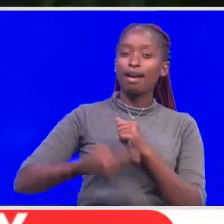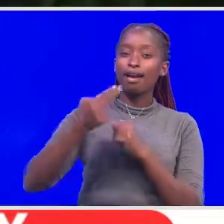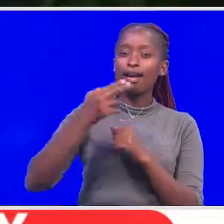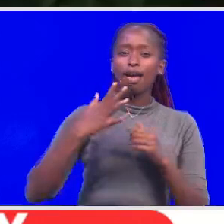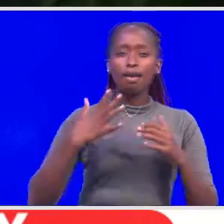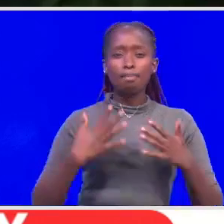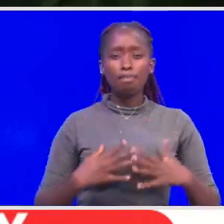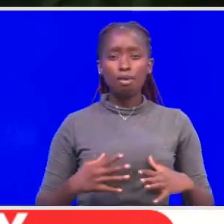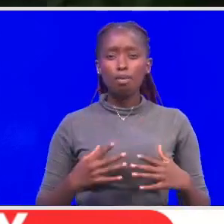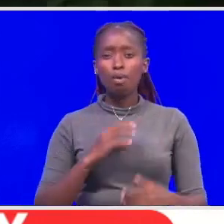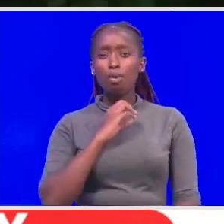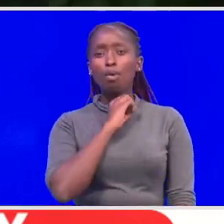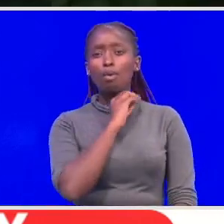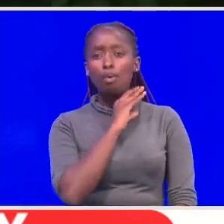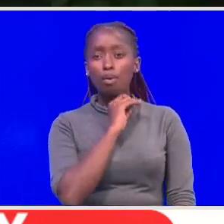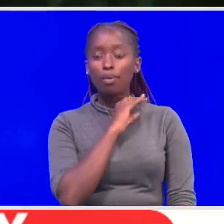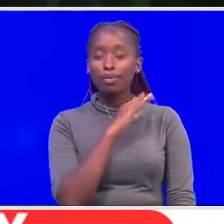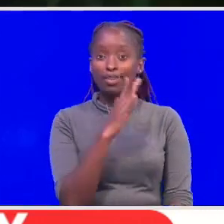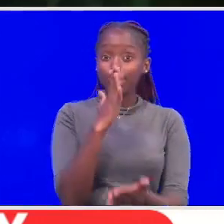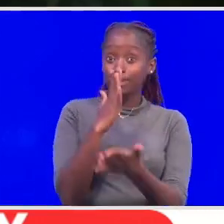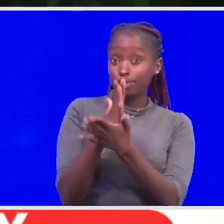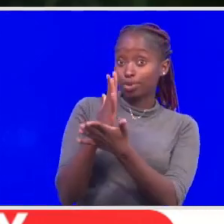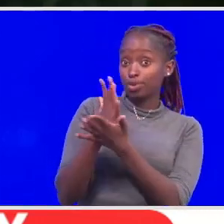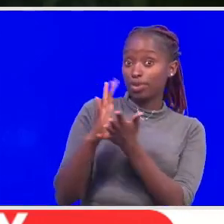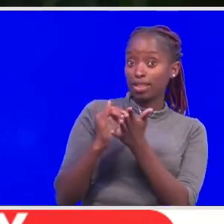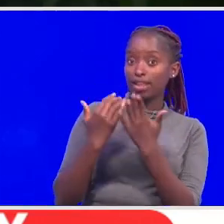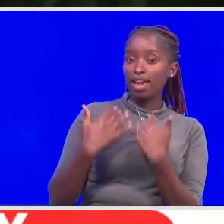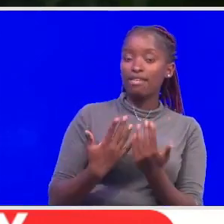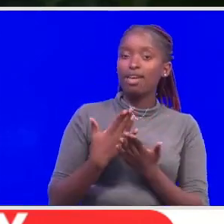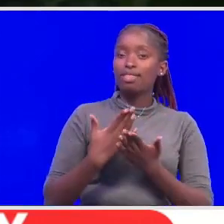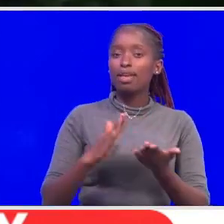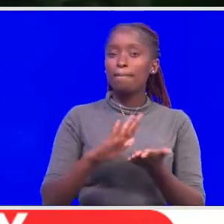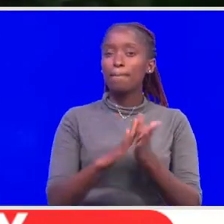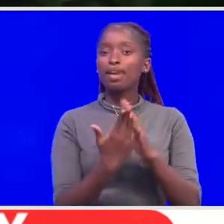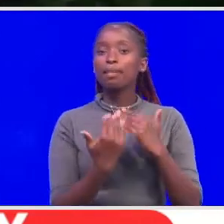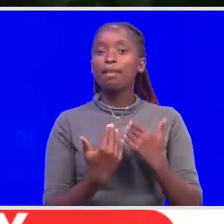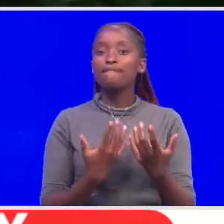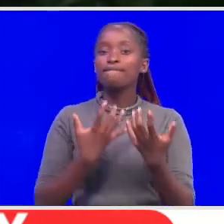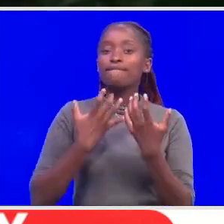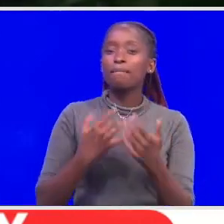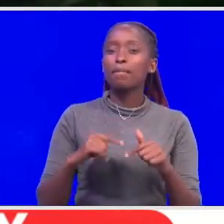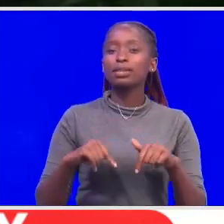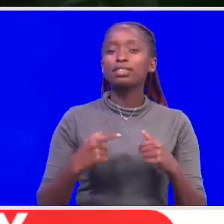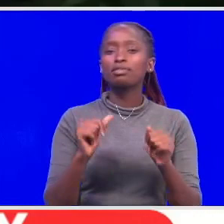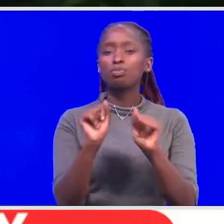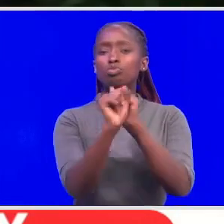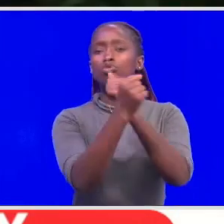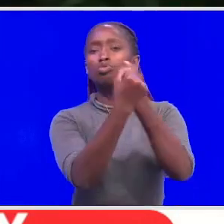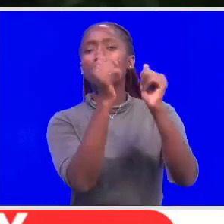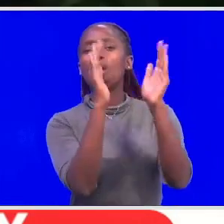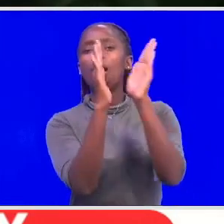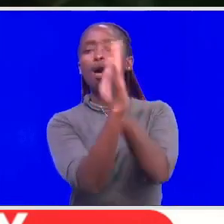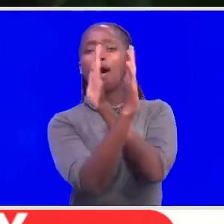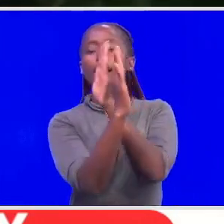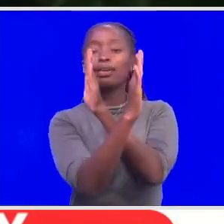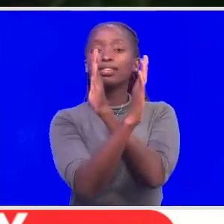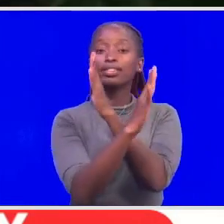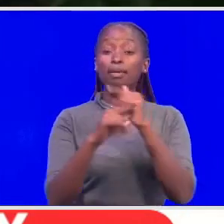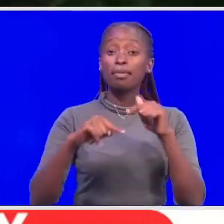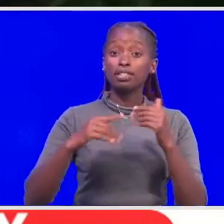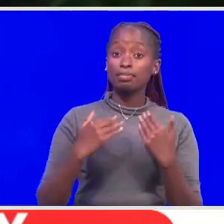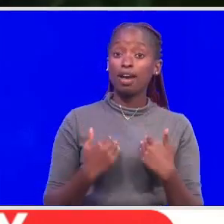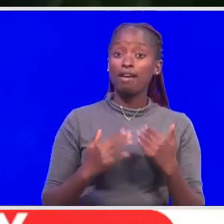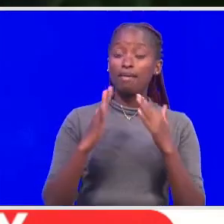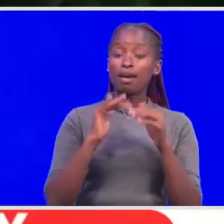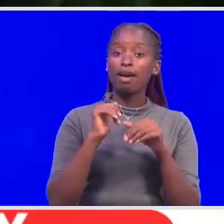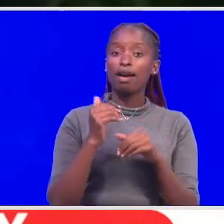kweli, mambo yamekuwa mazito. Mimi siwezi ficha, it is true. Mimi nilikuwa waziri wa